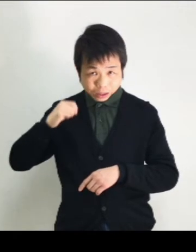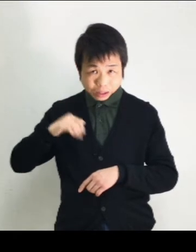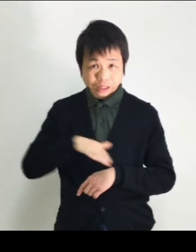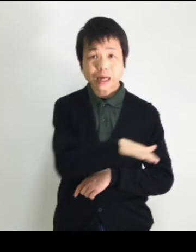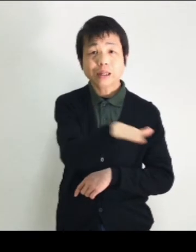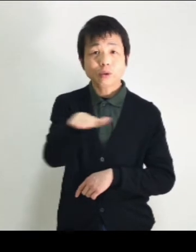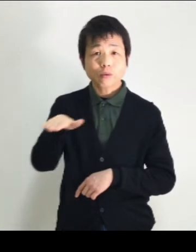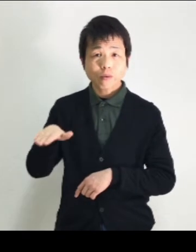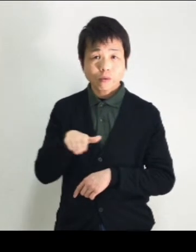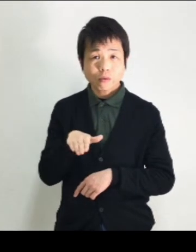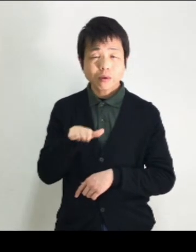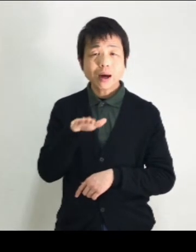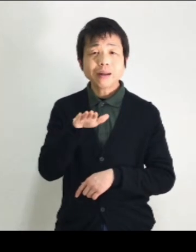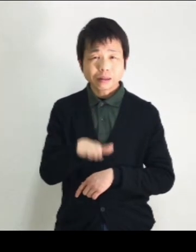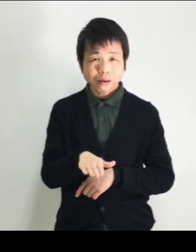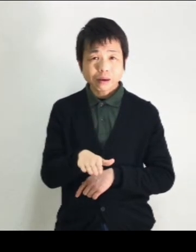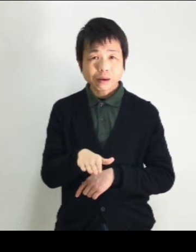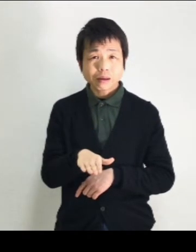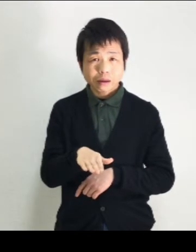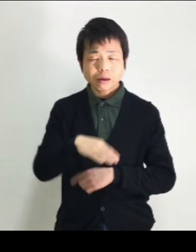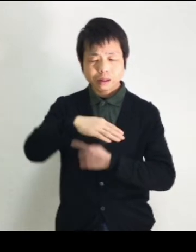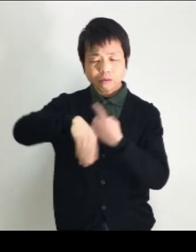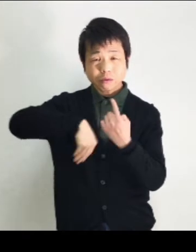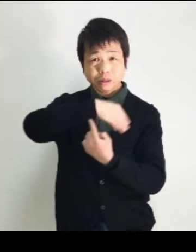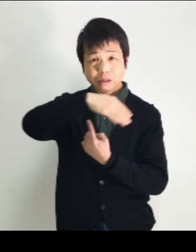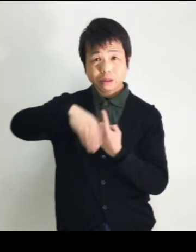からこそ、